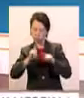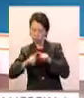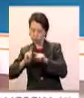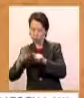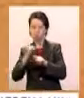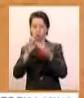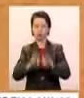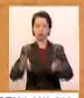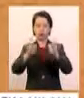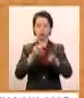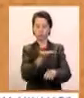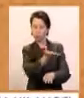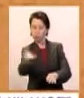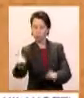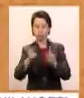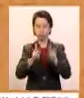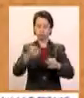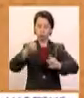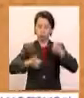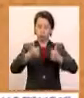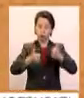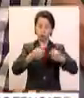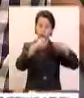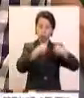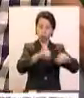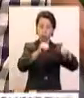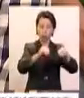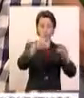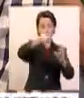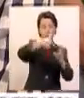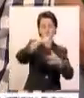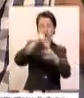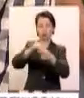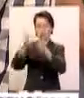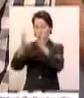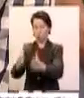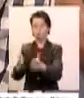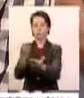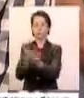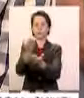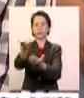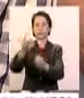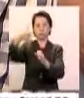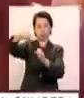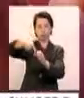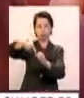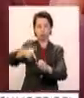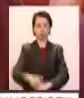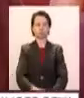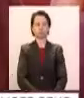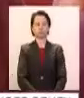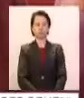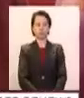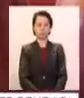dan kepentingan semua pihak sama ada pengusaha stesen minyak mahupun orang ramai.